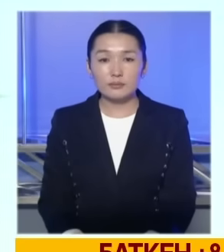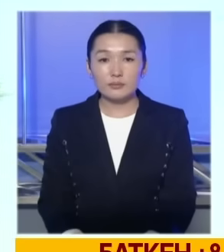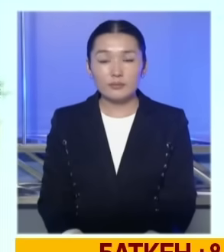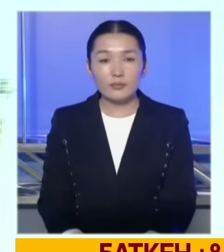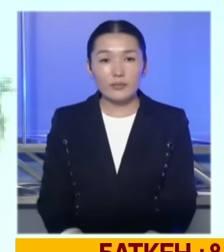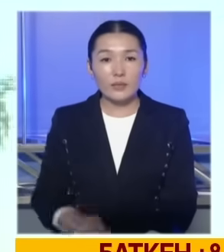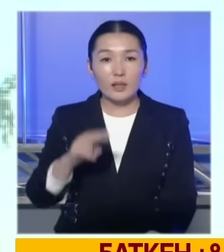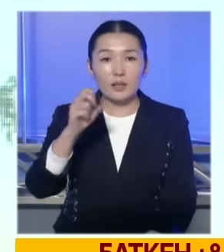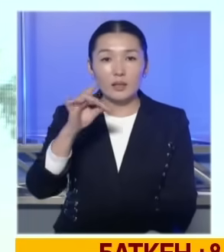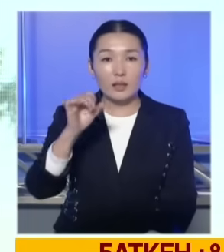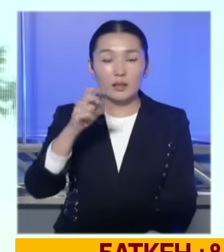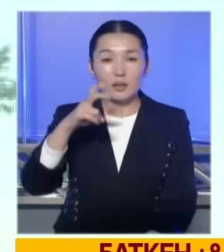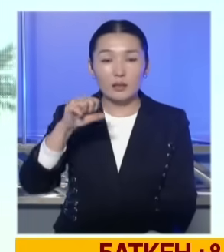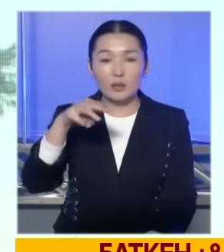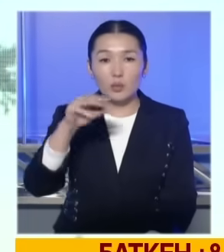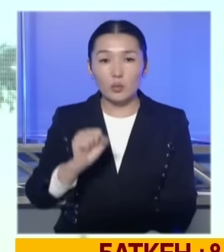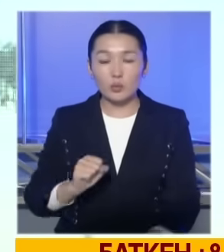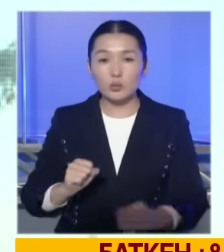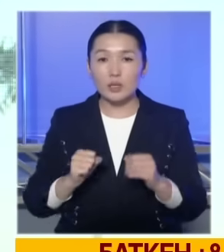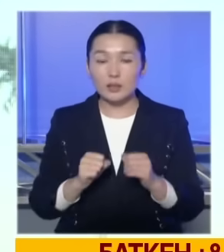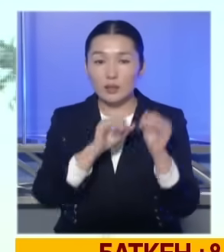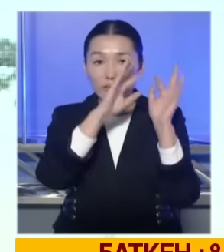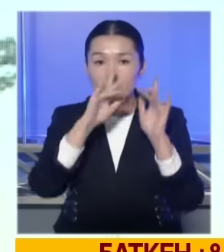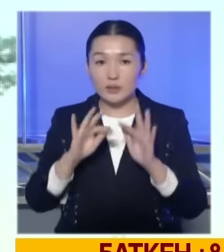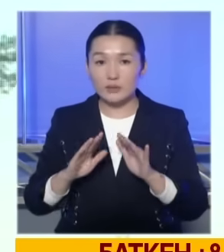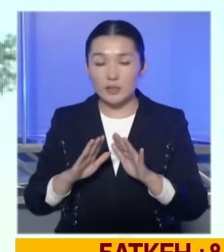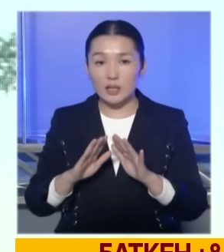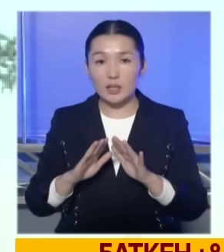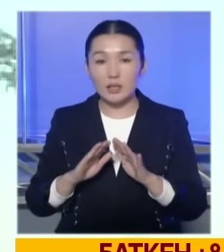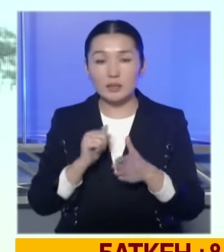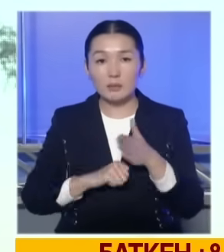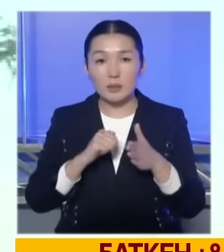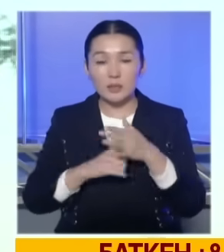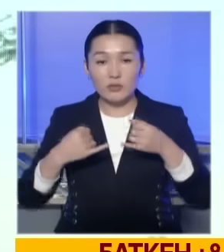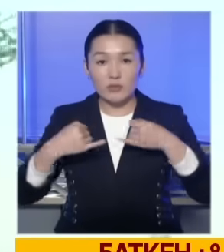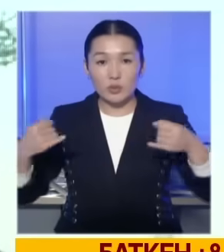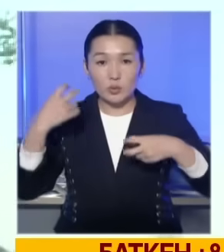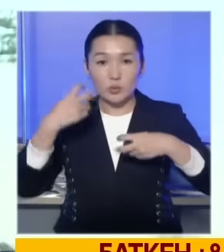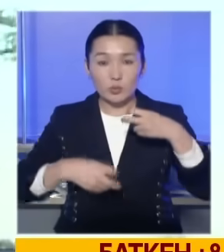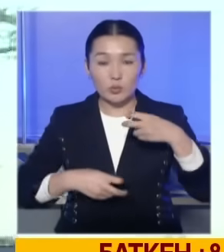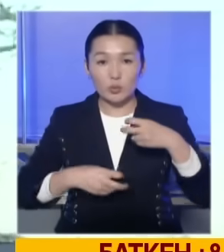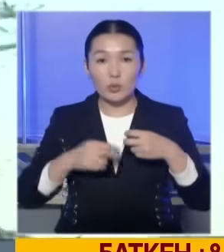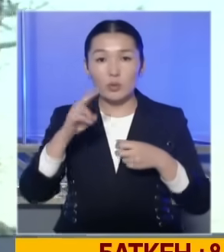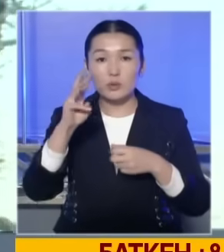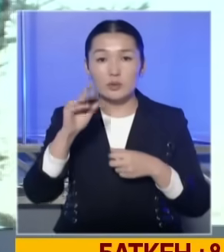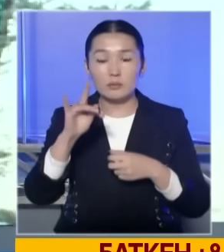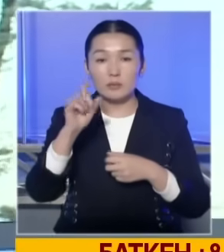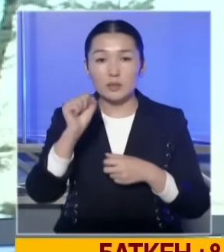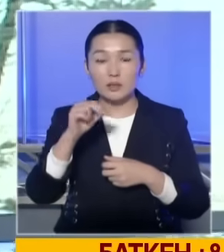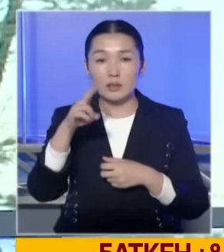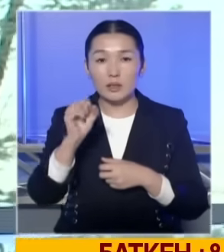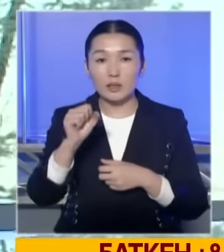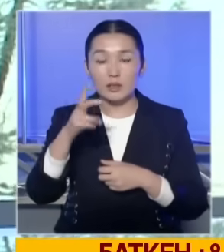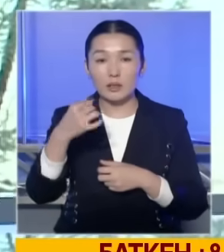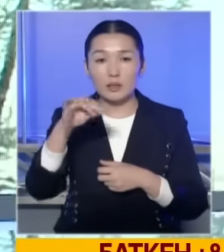Аларада Каракулжада калың кардан улам үзүлгөн электр чубалгалары калыбына келтирилүүдө. Муну менен катар Мырзаке Каракулжа Алайку унаа